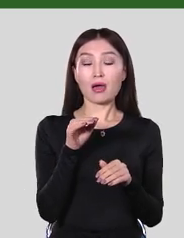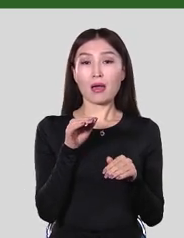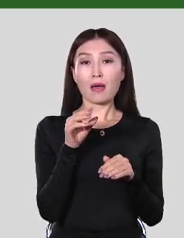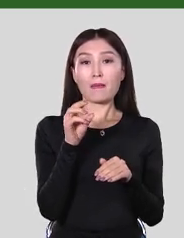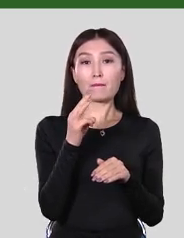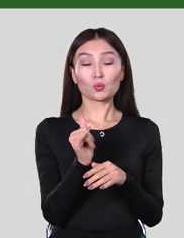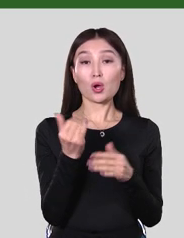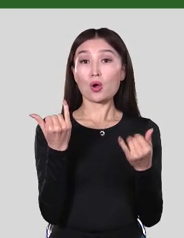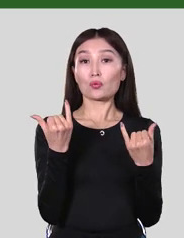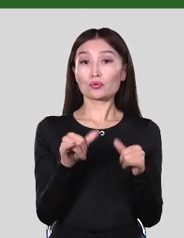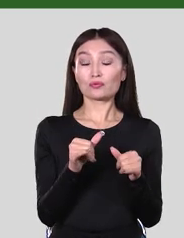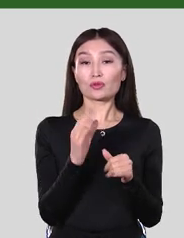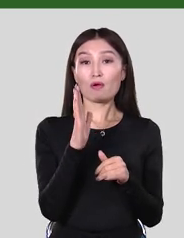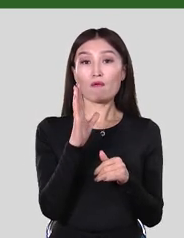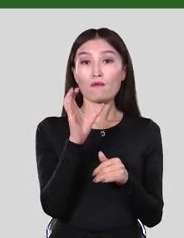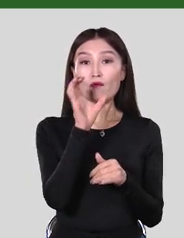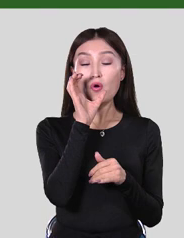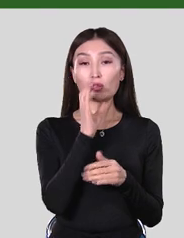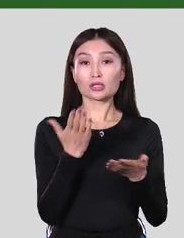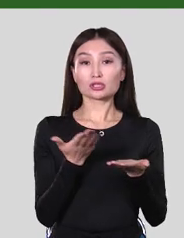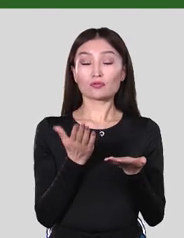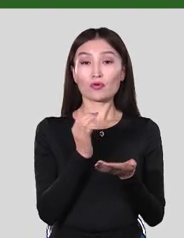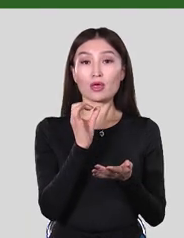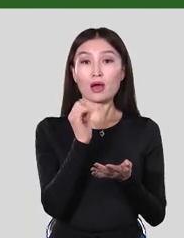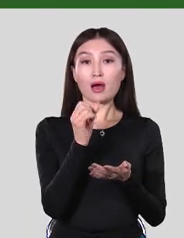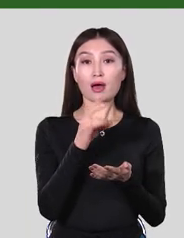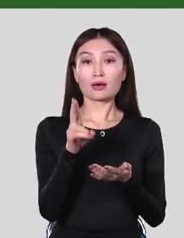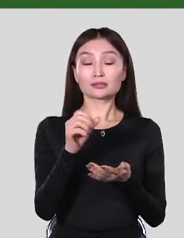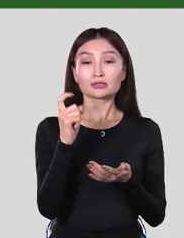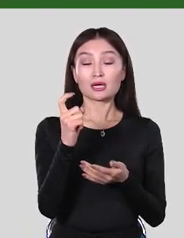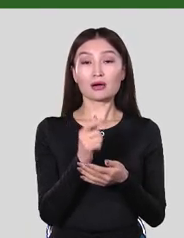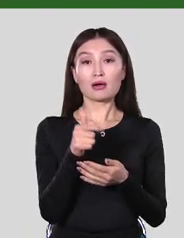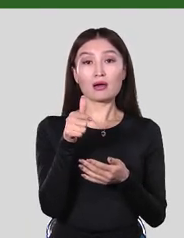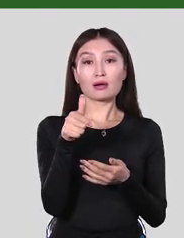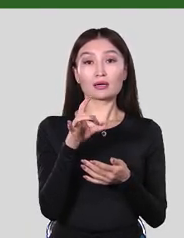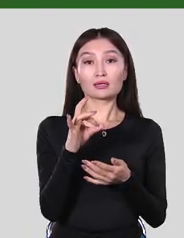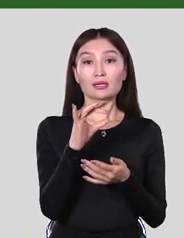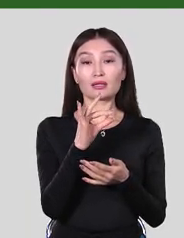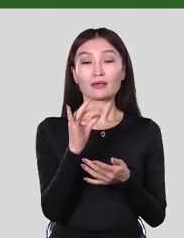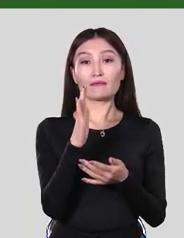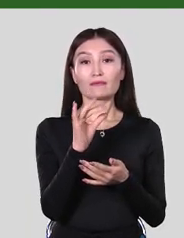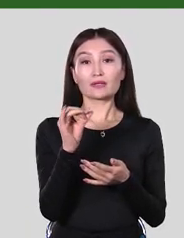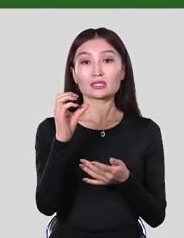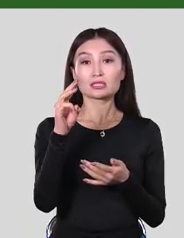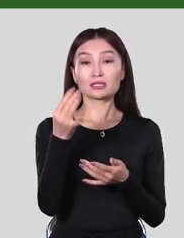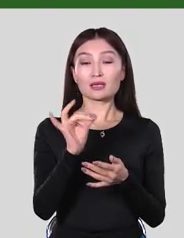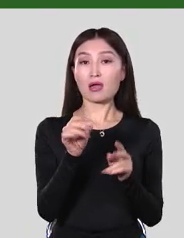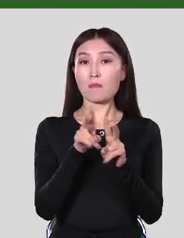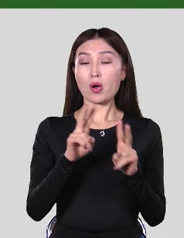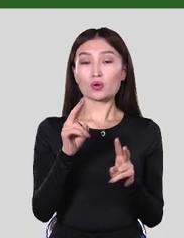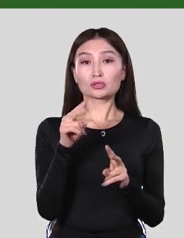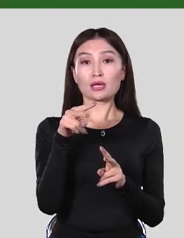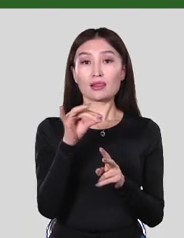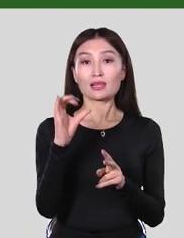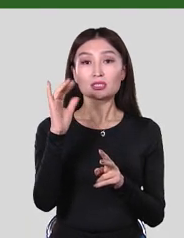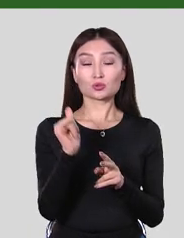мишку. Удивительные волки живут в Андах. Гривистый волк, когда лежит, очень похож на лису.